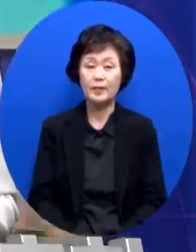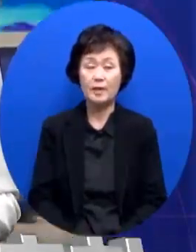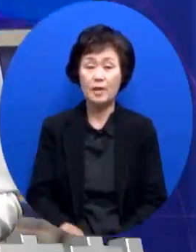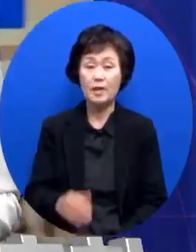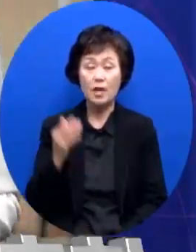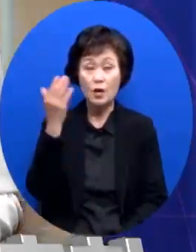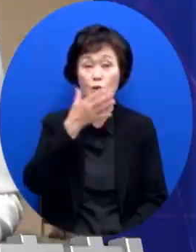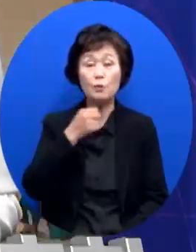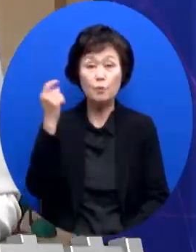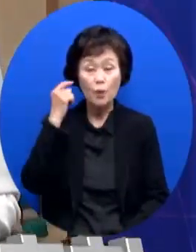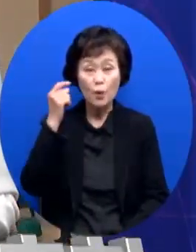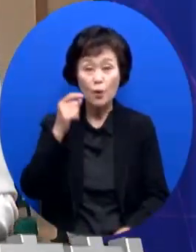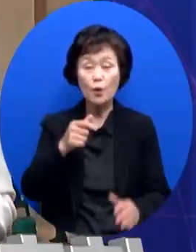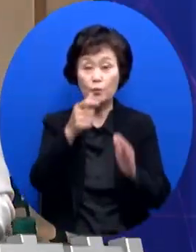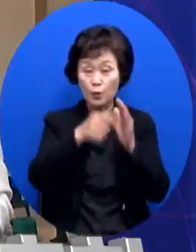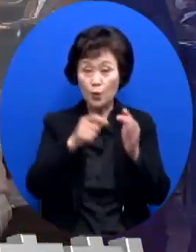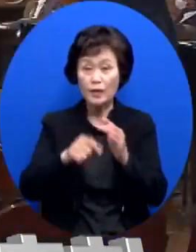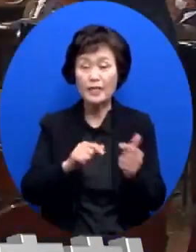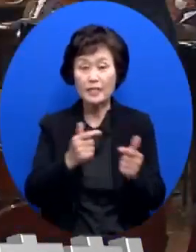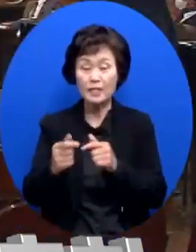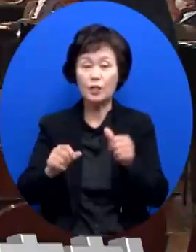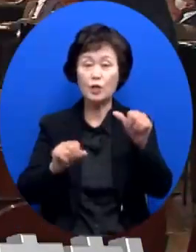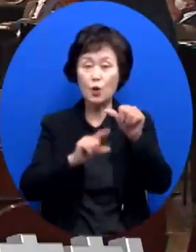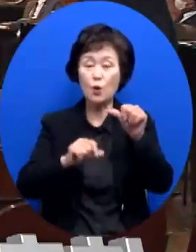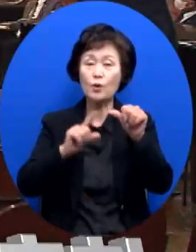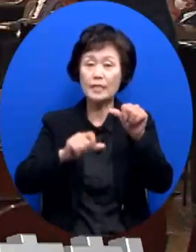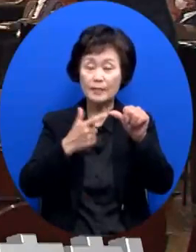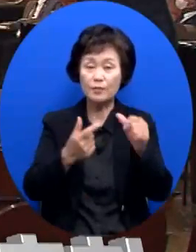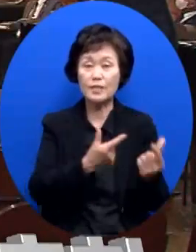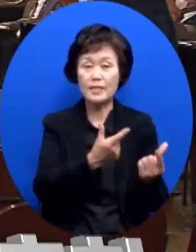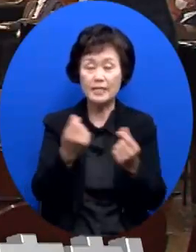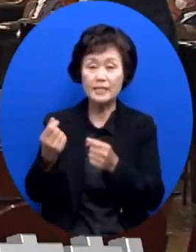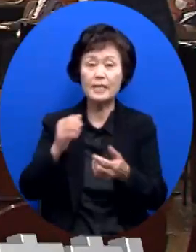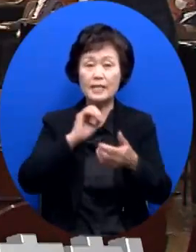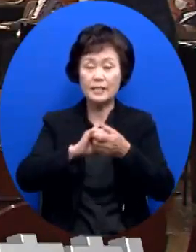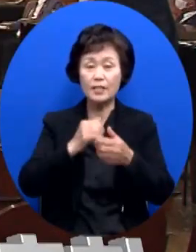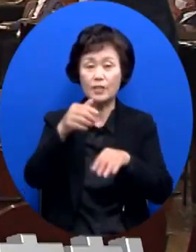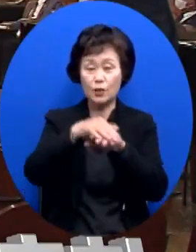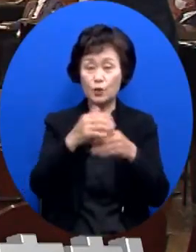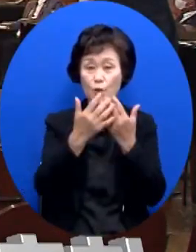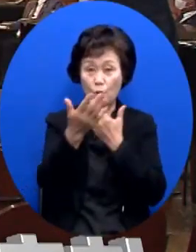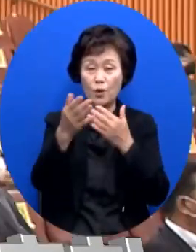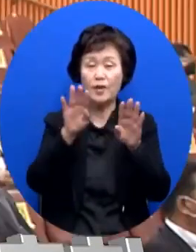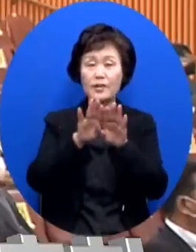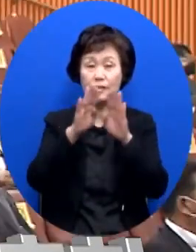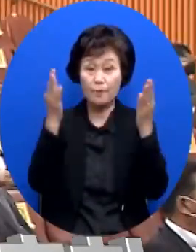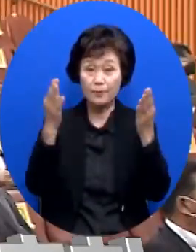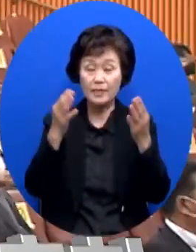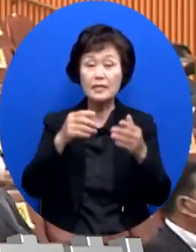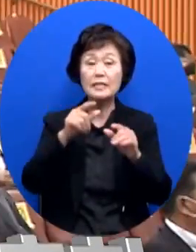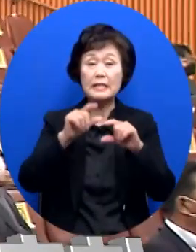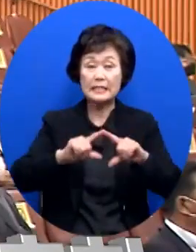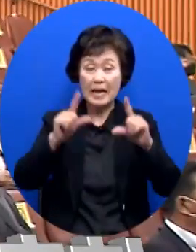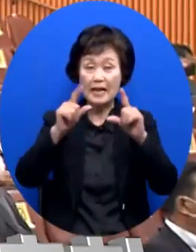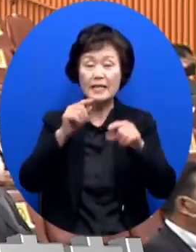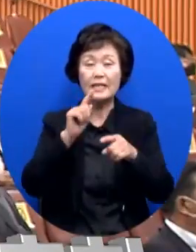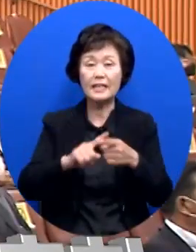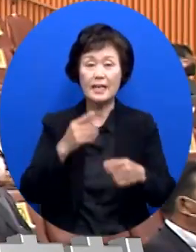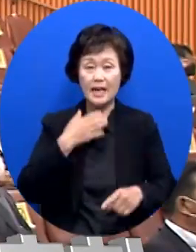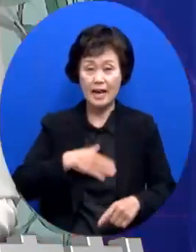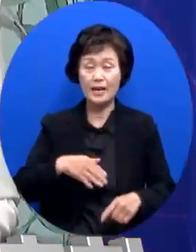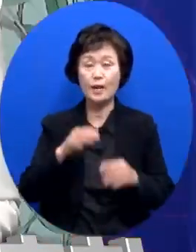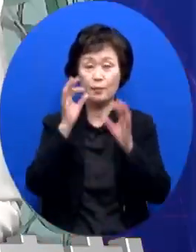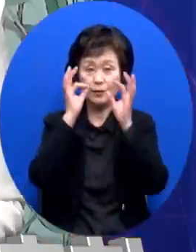순복음 소속 교단들이 오는 5월 16일 일제히 정기총회를 개최합니다. 총회 일정과 주요 이슈를 살펴보겠습니다.